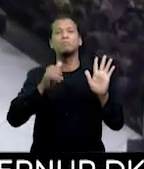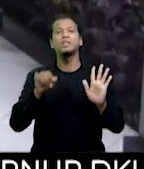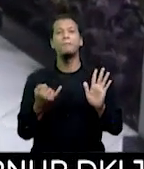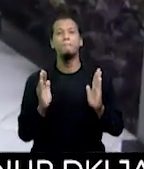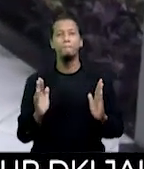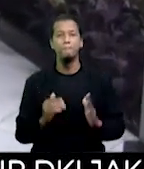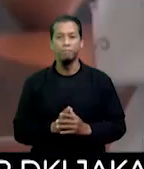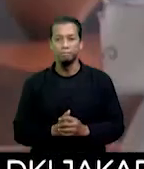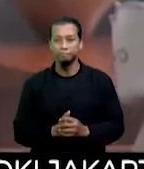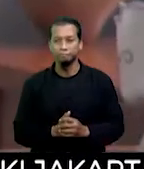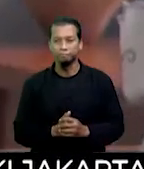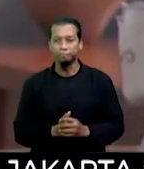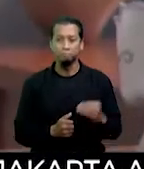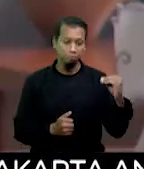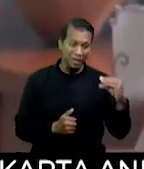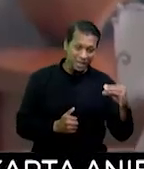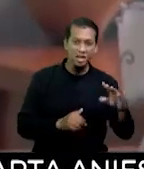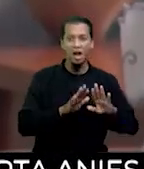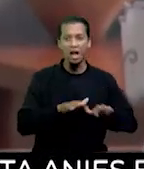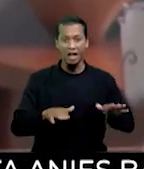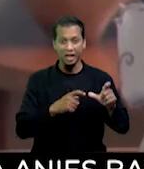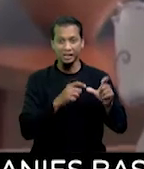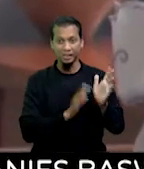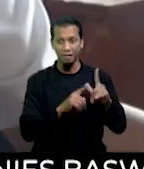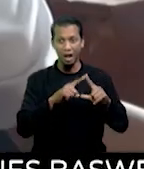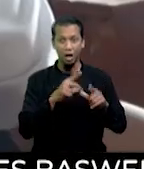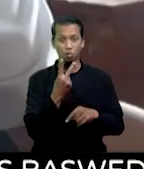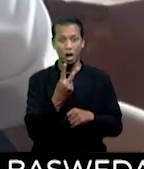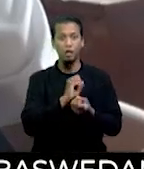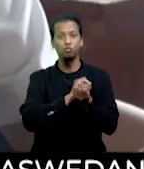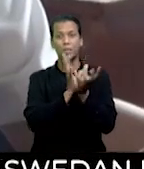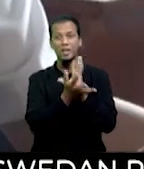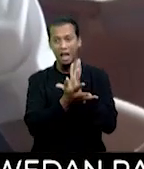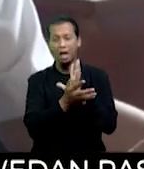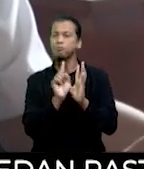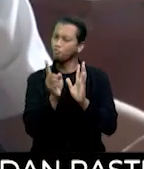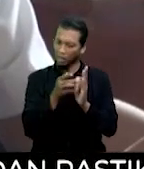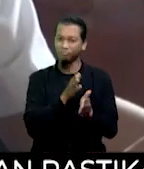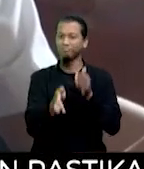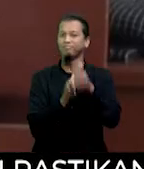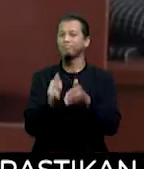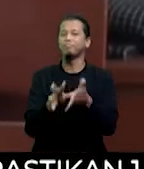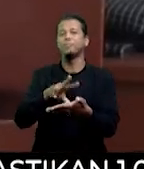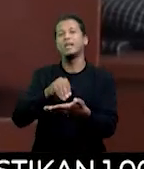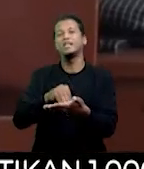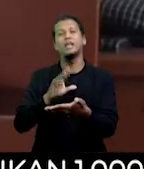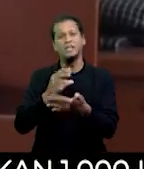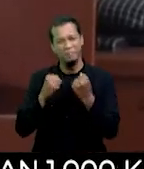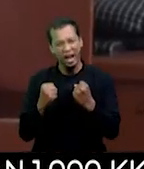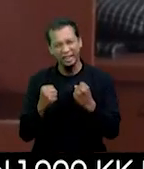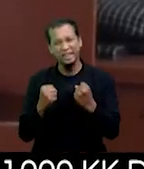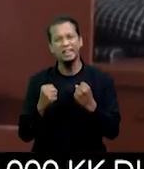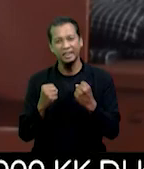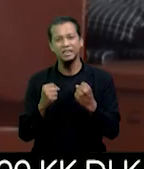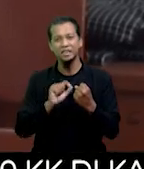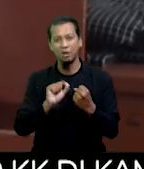Sejak pagi hari, siswa-siswi SMA 2 Surabaya, Jawa Timur antusias mengikuti pelajaran di sekolah. Sekolah ini sudah